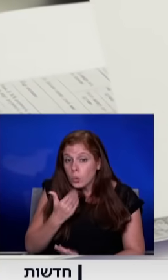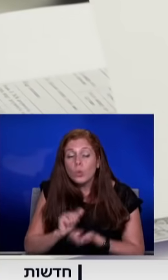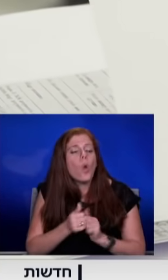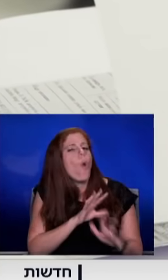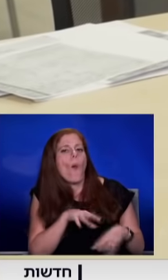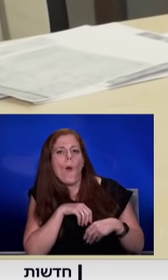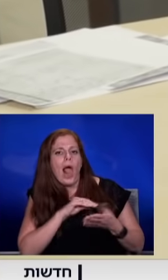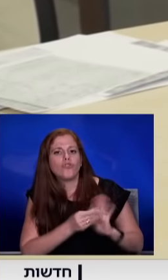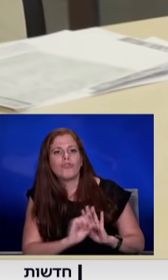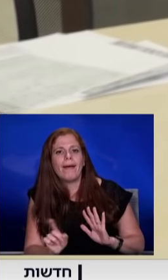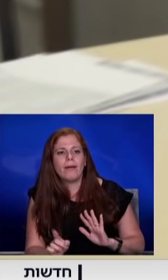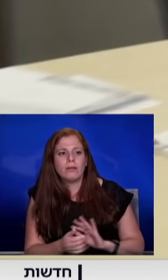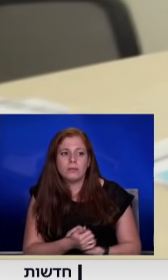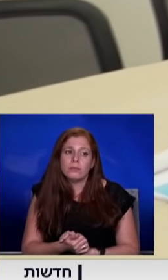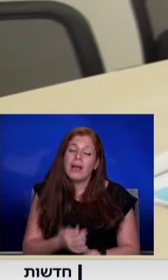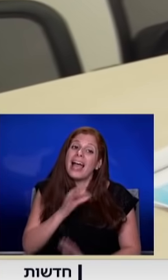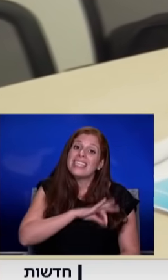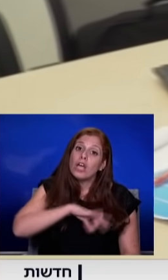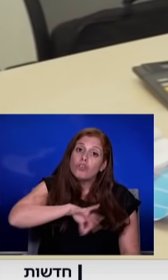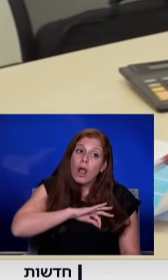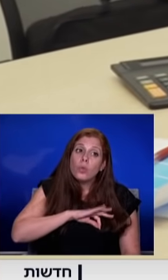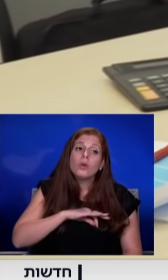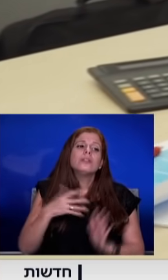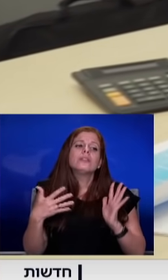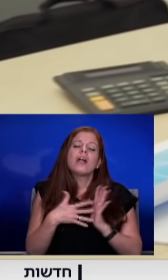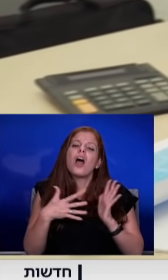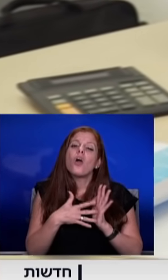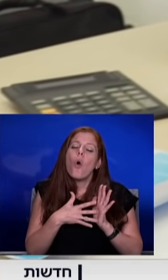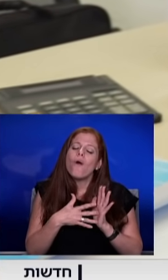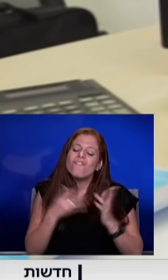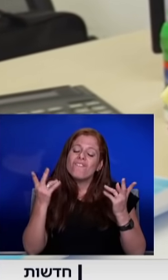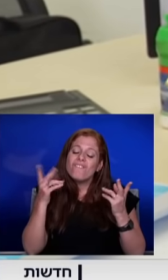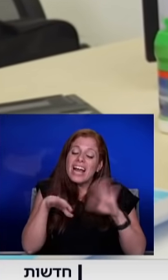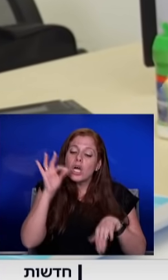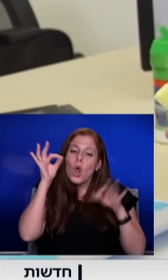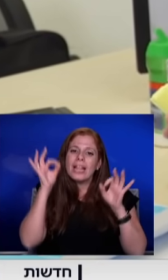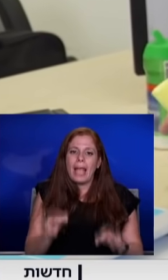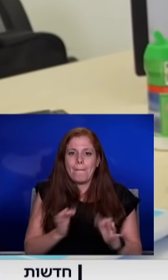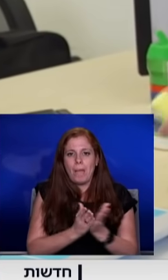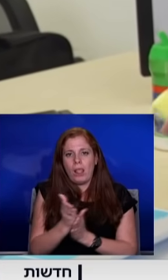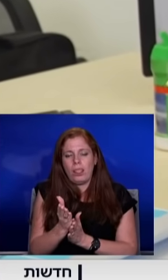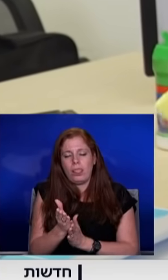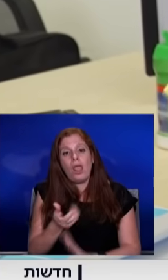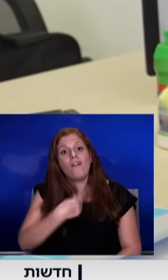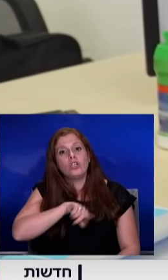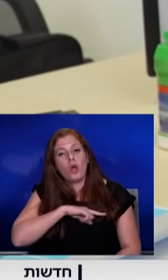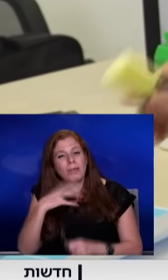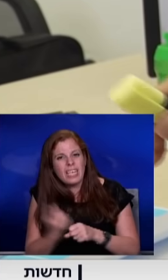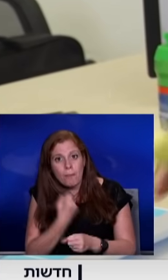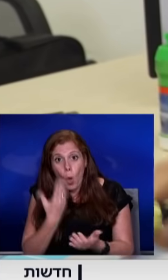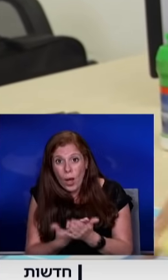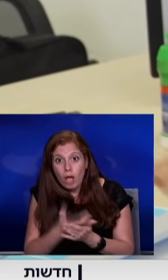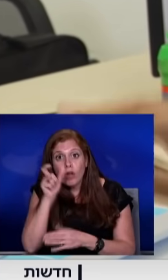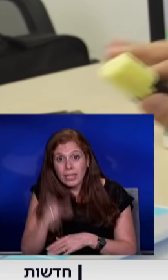יהדות? האינטרס שלנו הוא לרדת לחקר האמת. אבל כשאנחנו מצליחים להוכיח שאדם הוא יהודי,